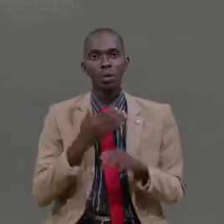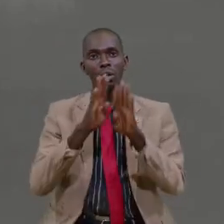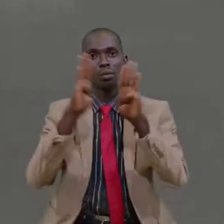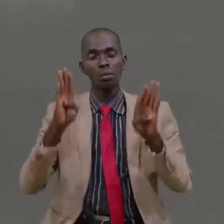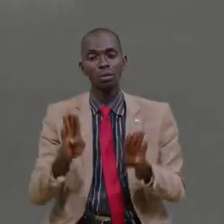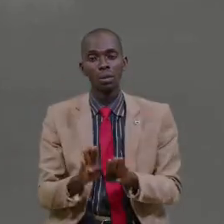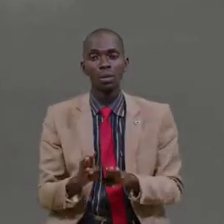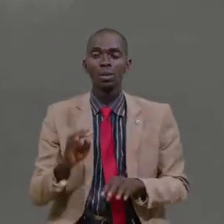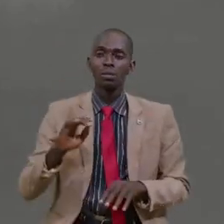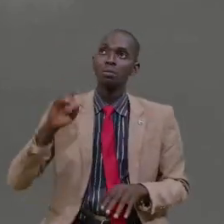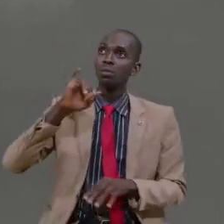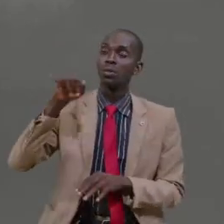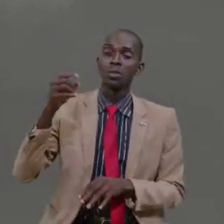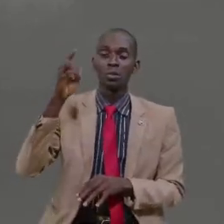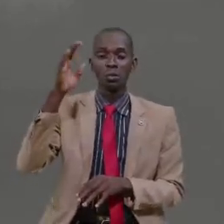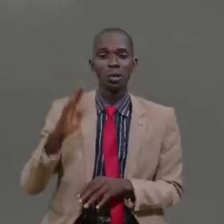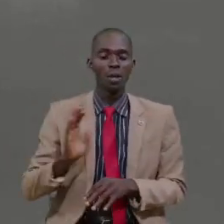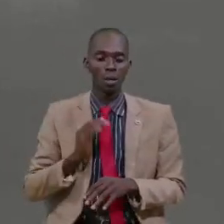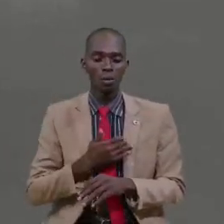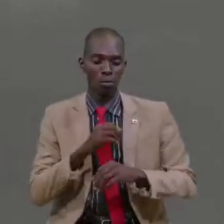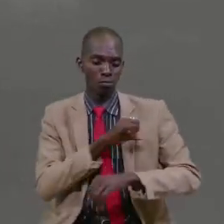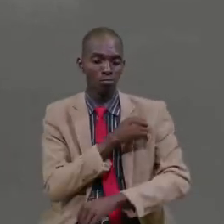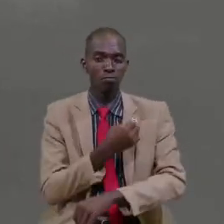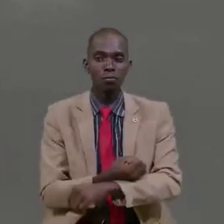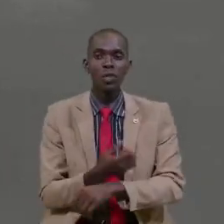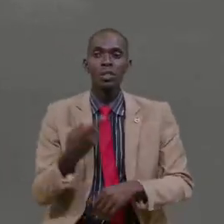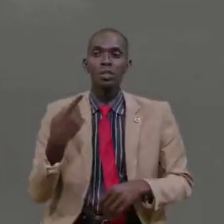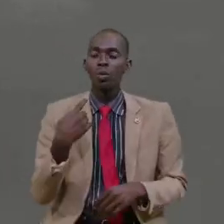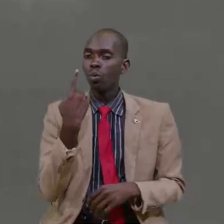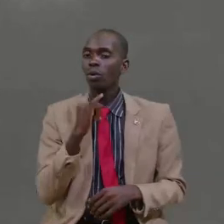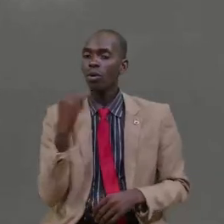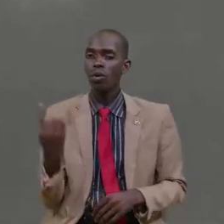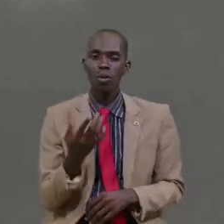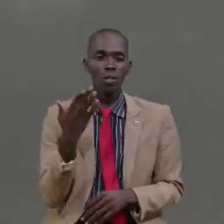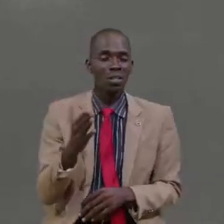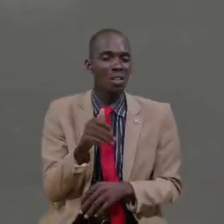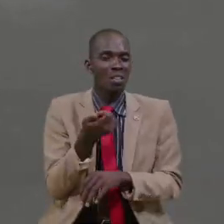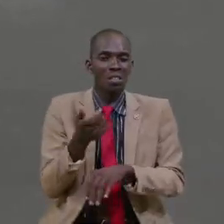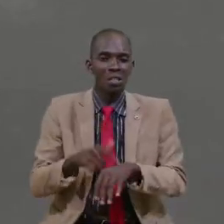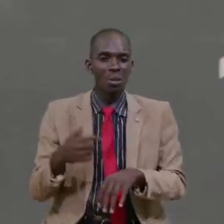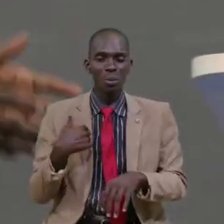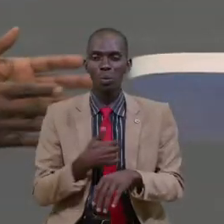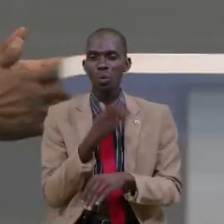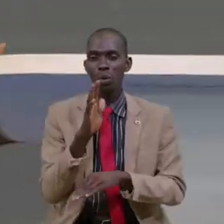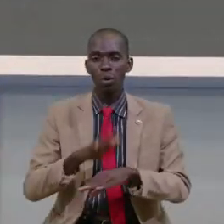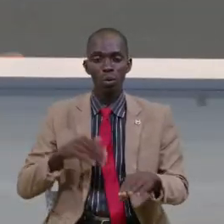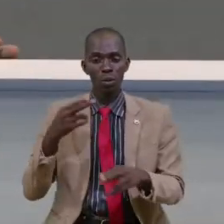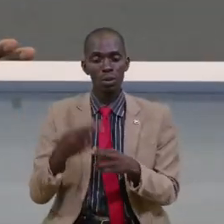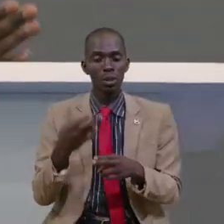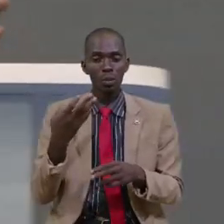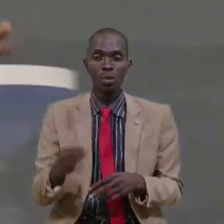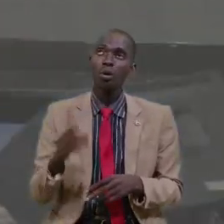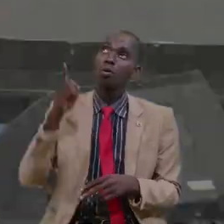Jéhovah, notre bannière. Jéhovah, notre force. Le Jéhovah Shama, qui est toujours là. Chaque fois que nous mentionnons le nom